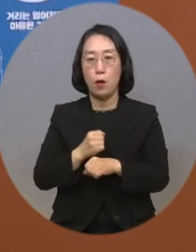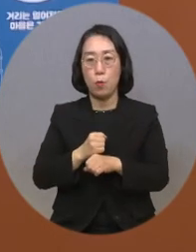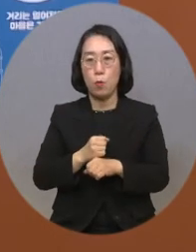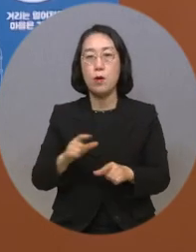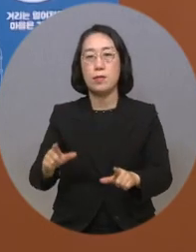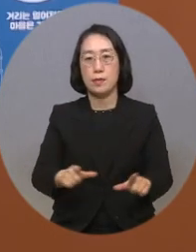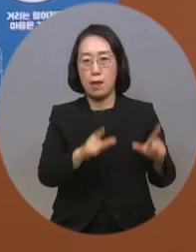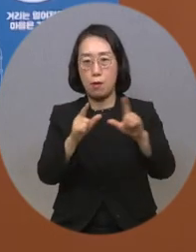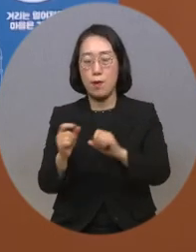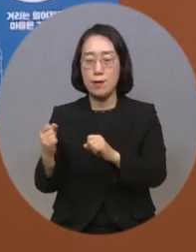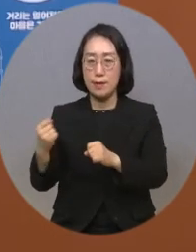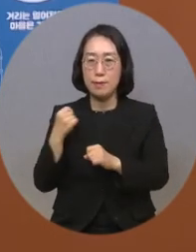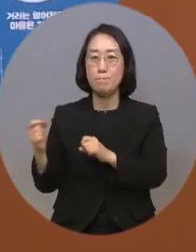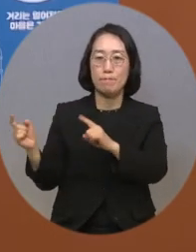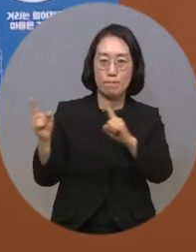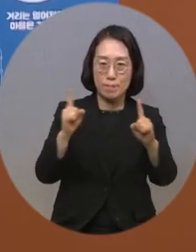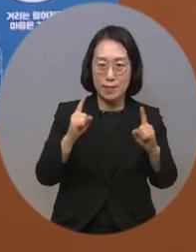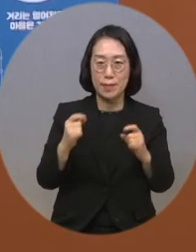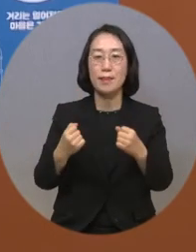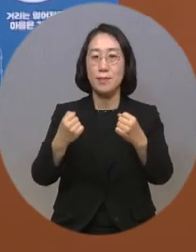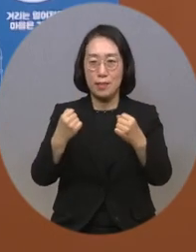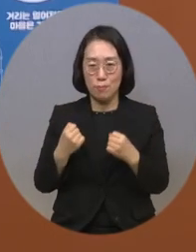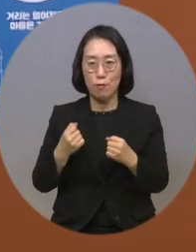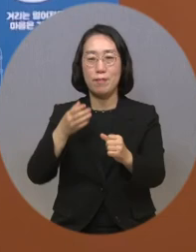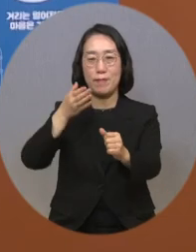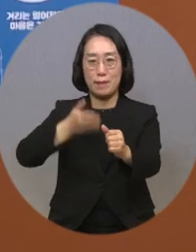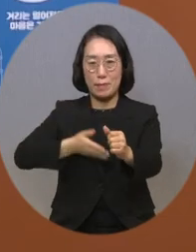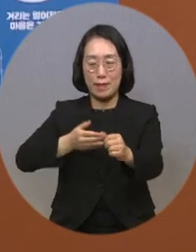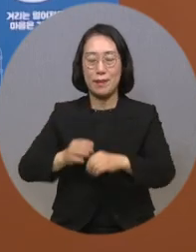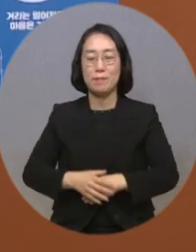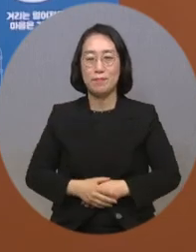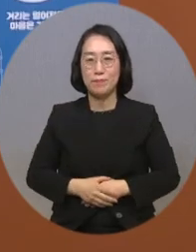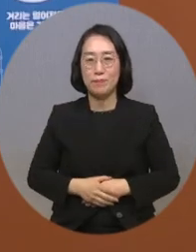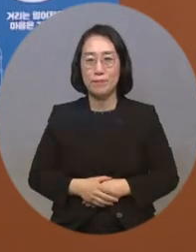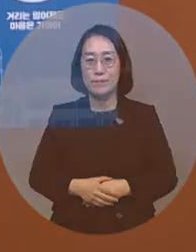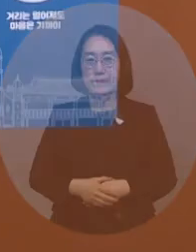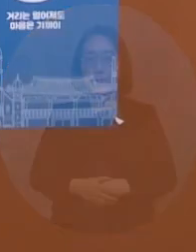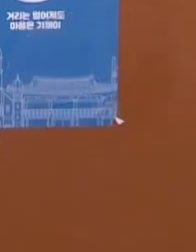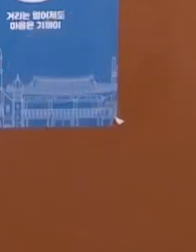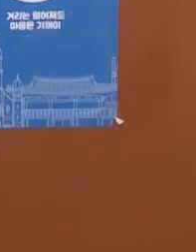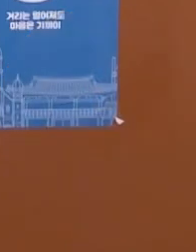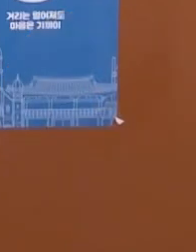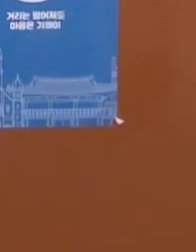일상생활의 새로운 활력소가 되기를 응원합니다. 복지TV 전북방송 신서유입니다.